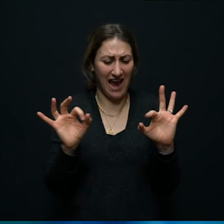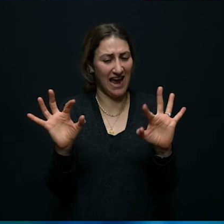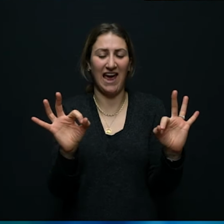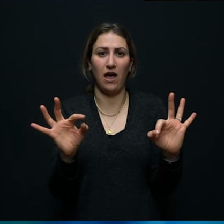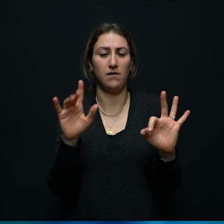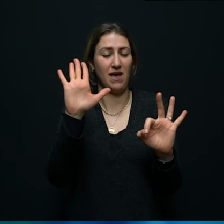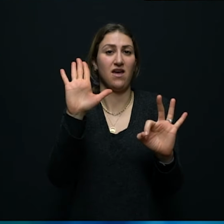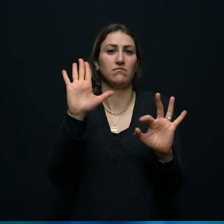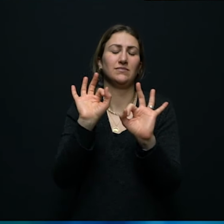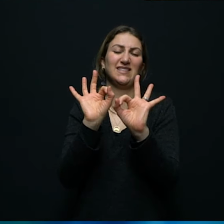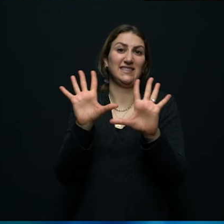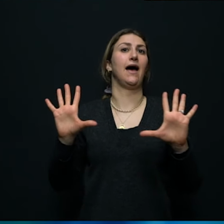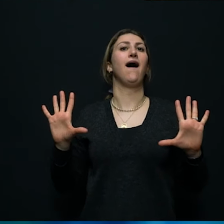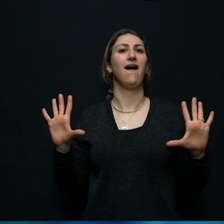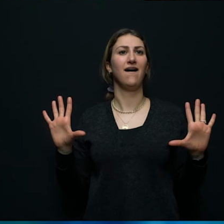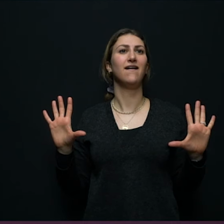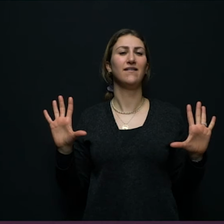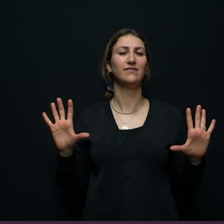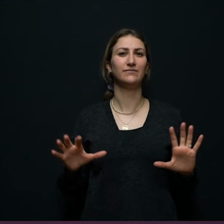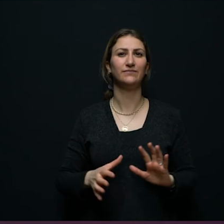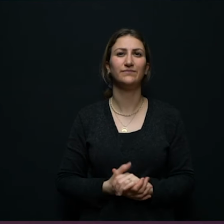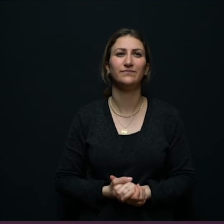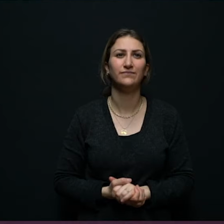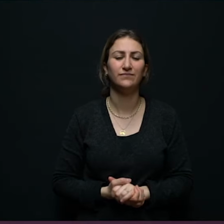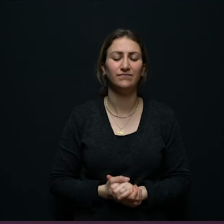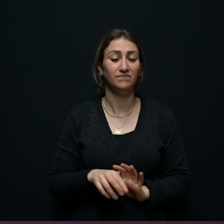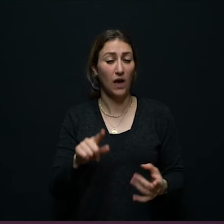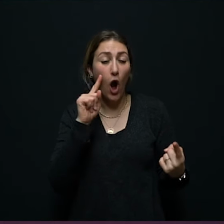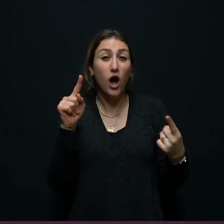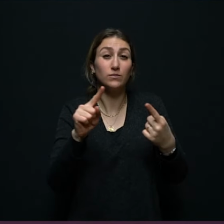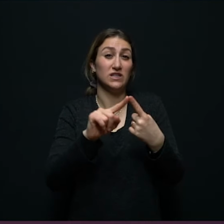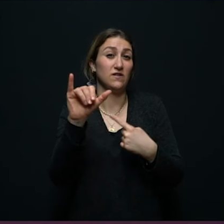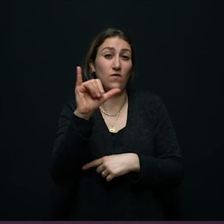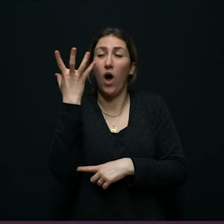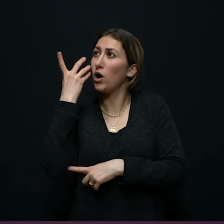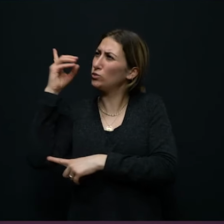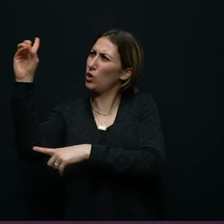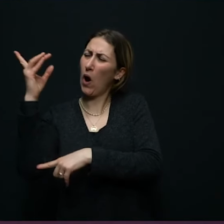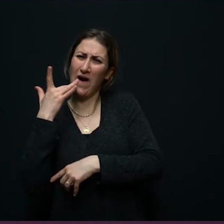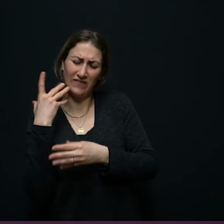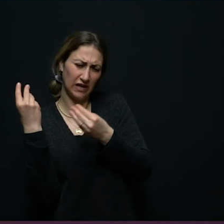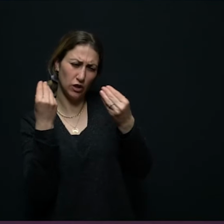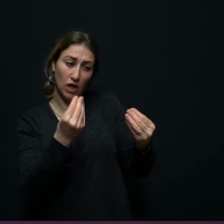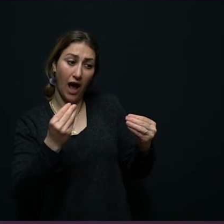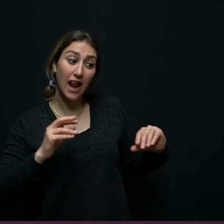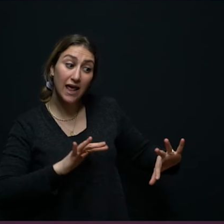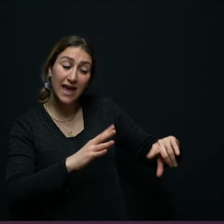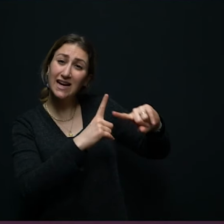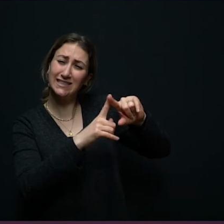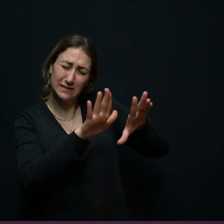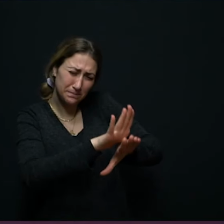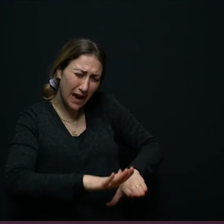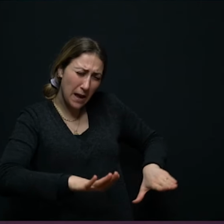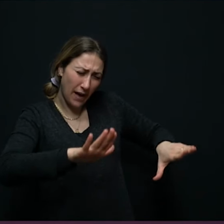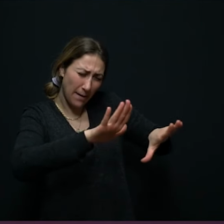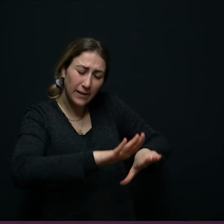la préparer et la rendre sans défaut sainte irréprochable pour son fils et comment fait-il cela on reviendra peut-être dessus